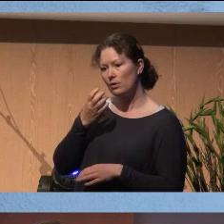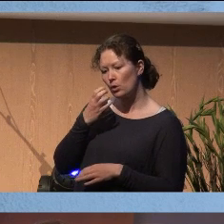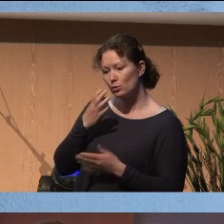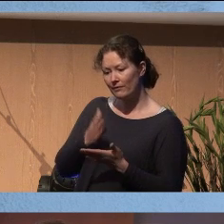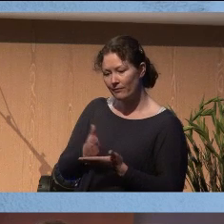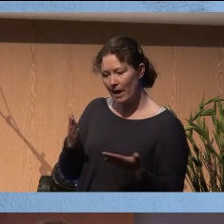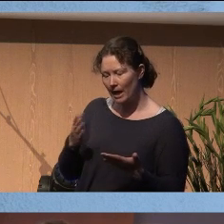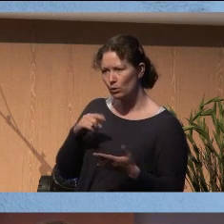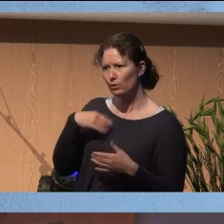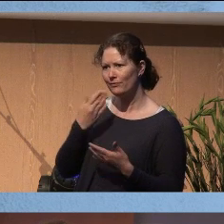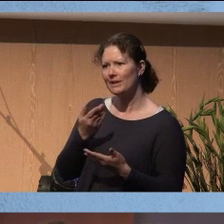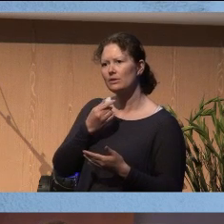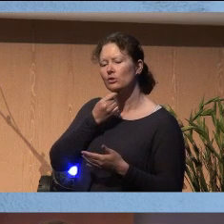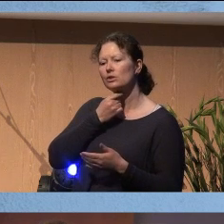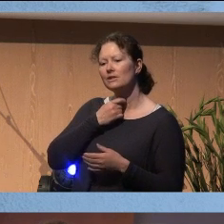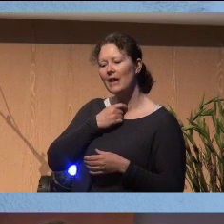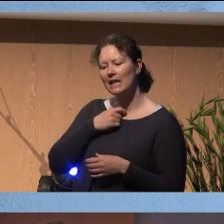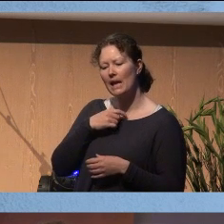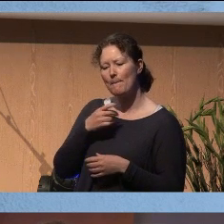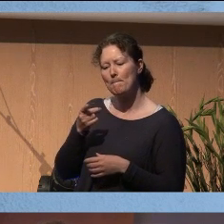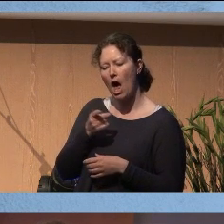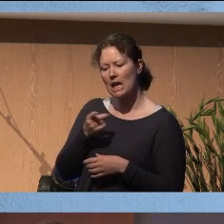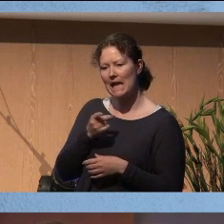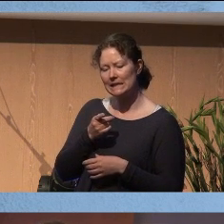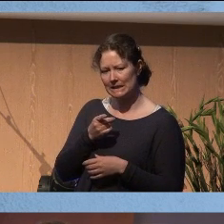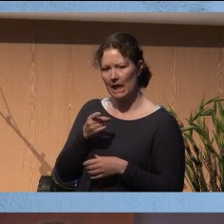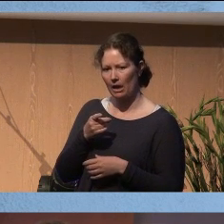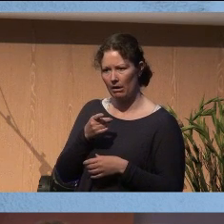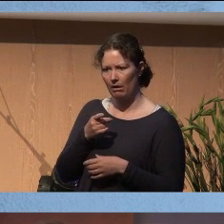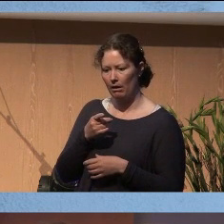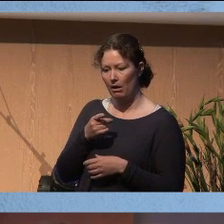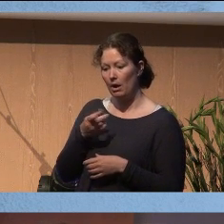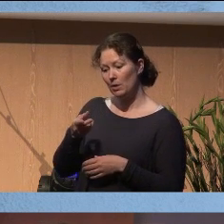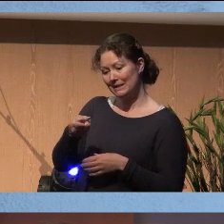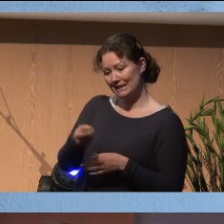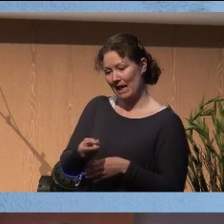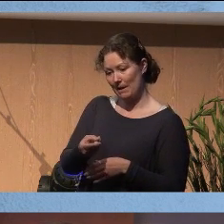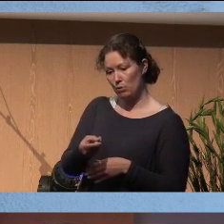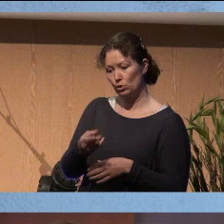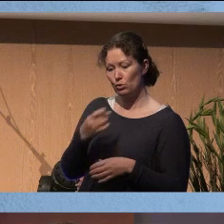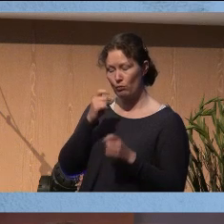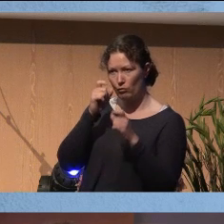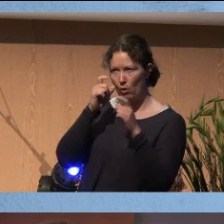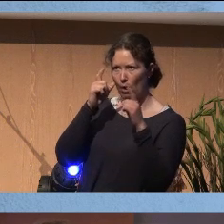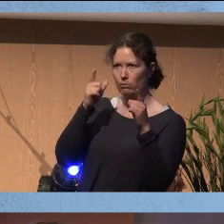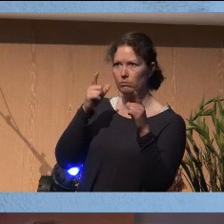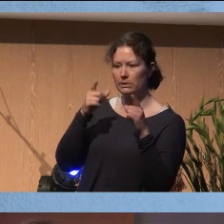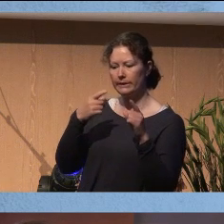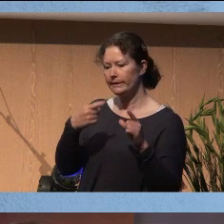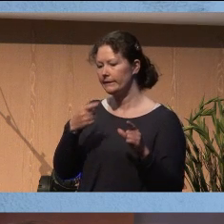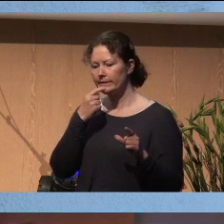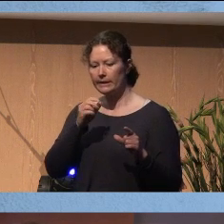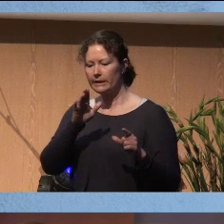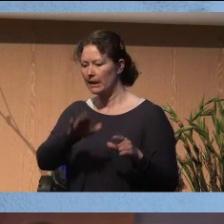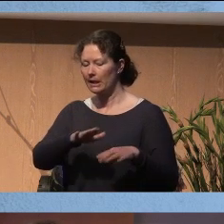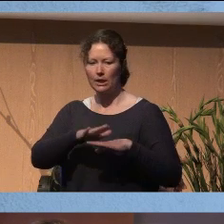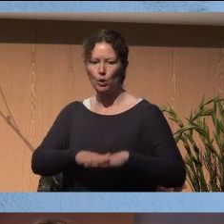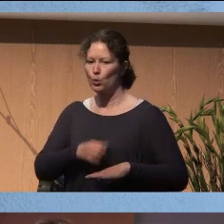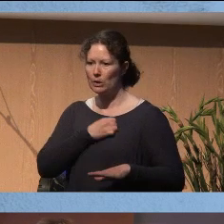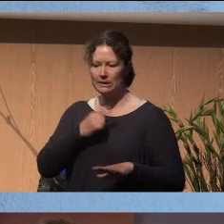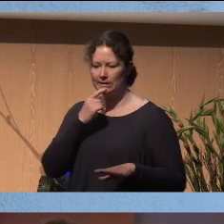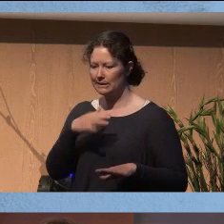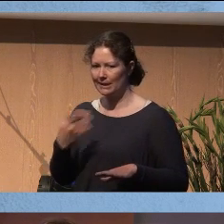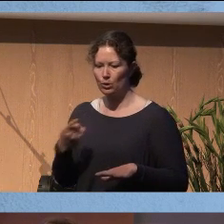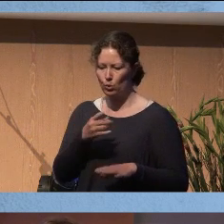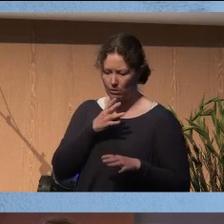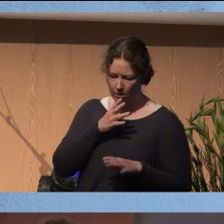så fikk hun en svelgeparese. På sengeposten dit hun kom etter oppvåkningen kjente de heller ikke til hennes grunnlidelse, og hun